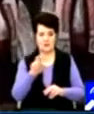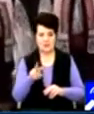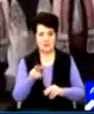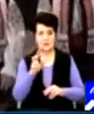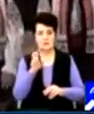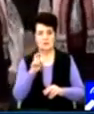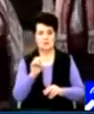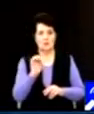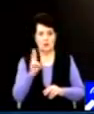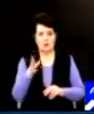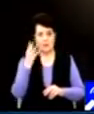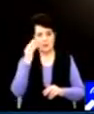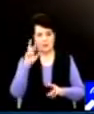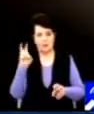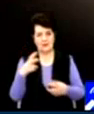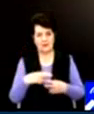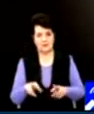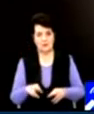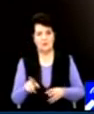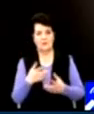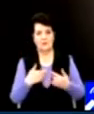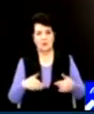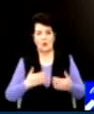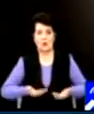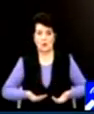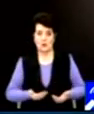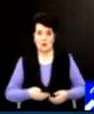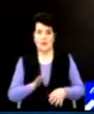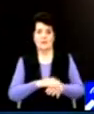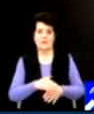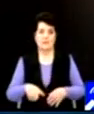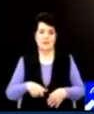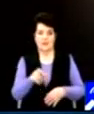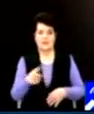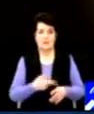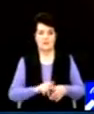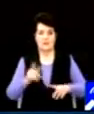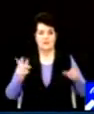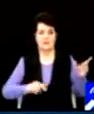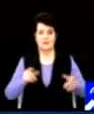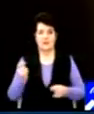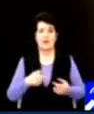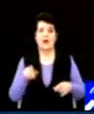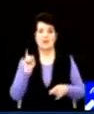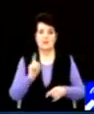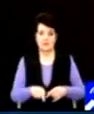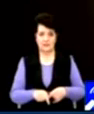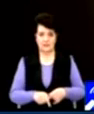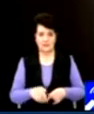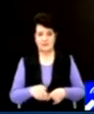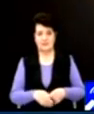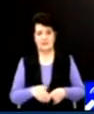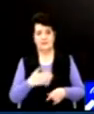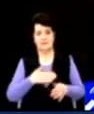folclorică Busuioc Moldovenesc. Și pentru locuitorii din stânga Nistrului, acest festival are aceeași